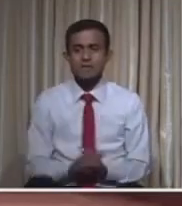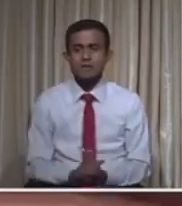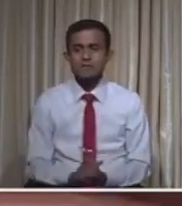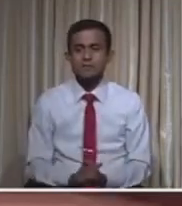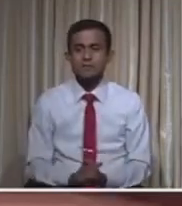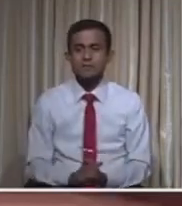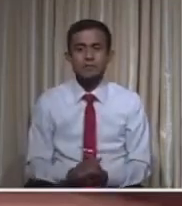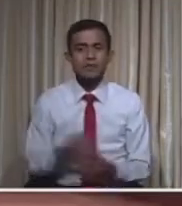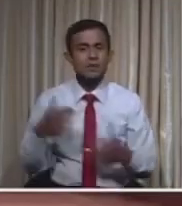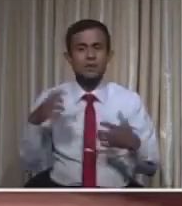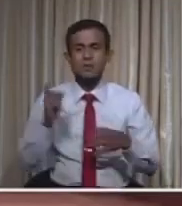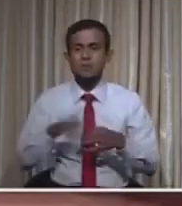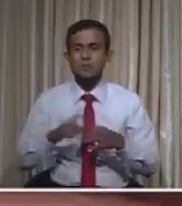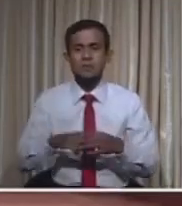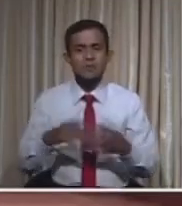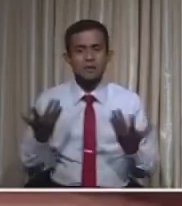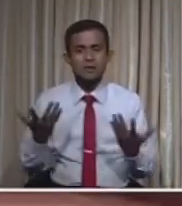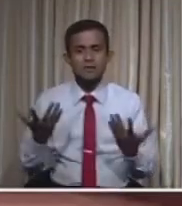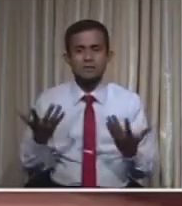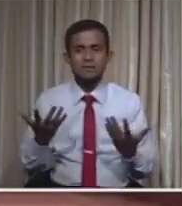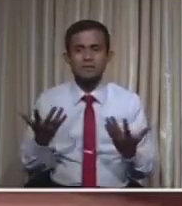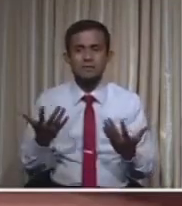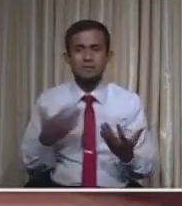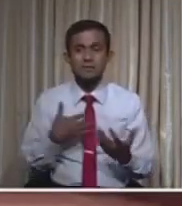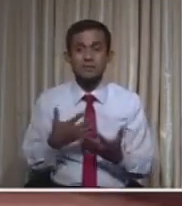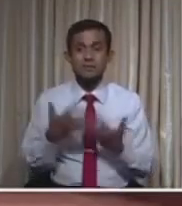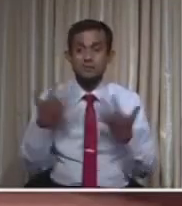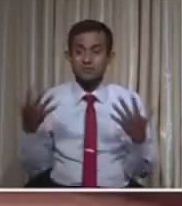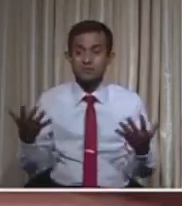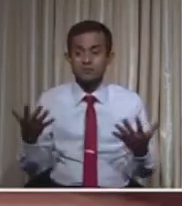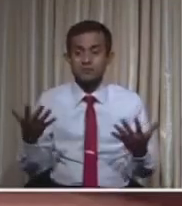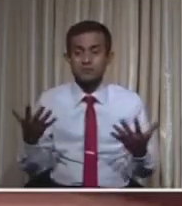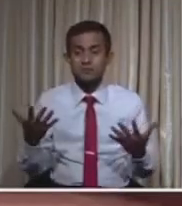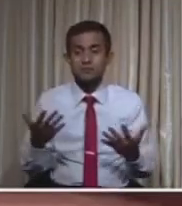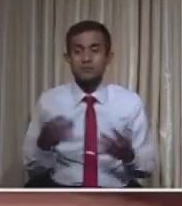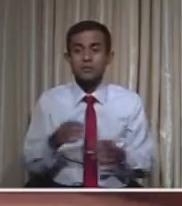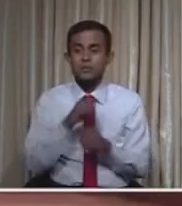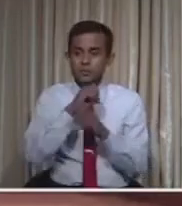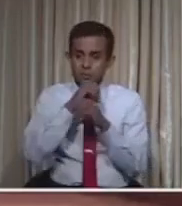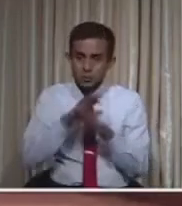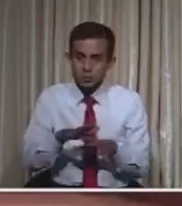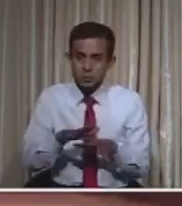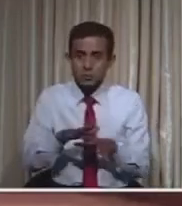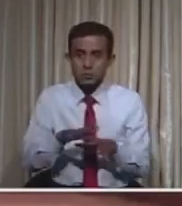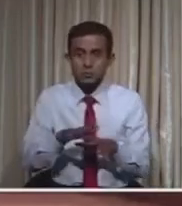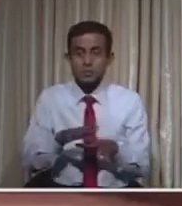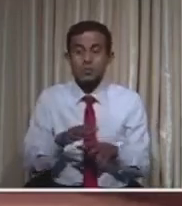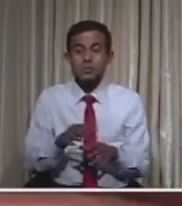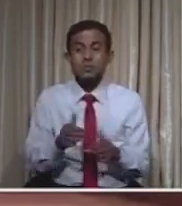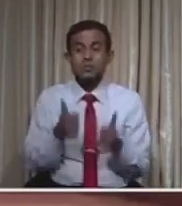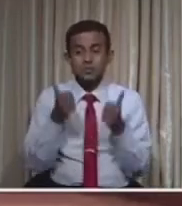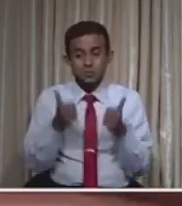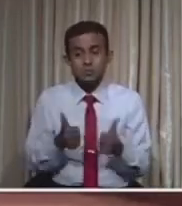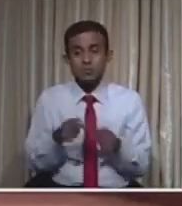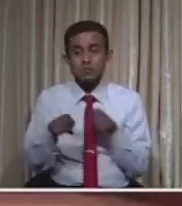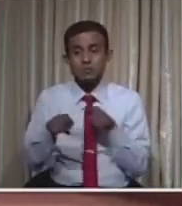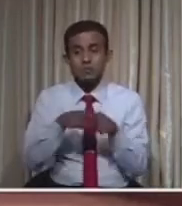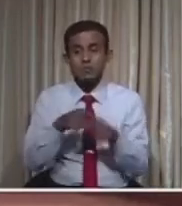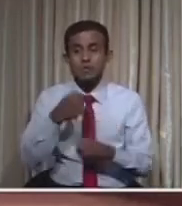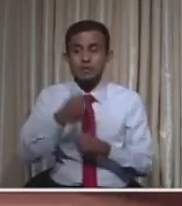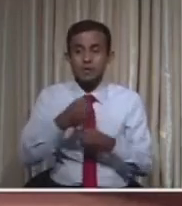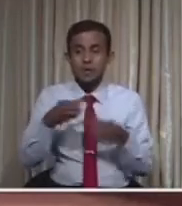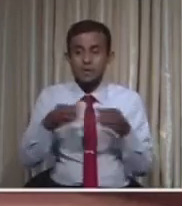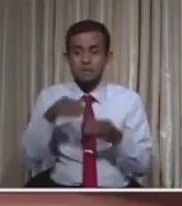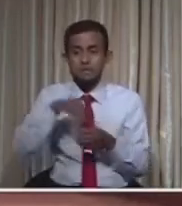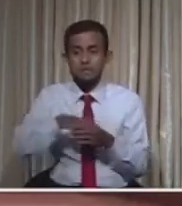ඒ ගැන කිසි ප්‍රශ්නයක් නෑ. ඒ නිසා මීට වඩා සංවරව මීට වඩා ආචාරශීලී ලෙස ආණ්ඩු පක්ෂය